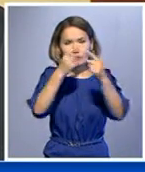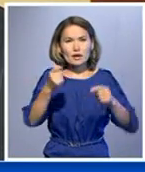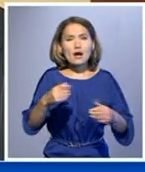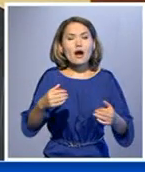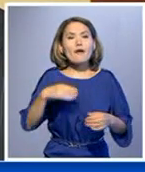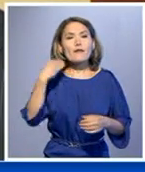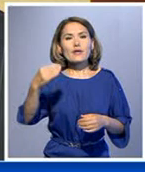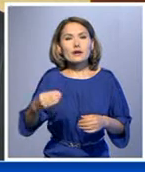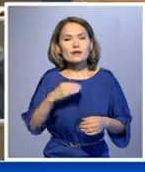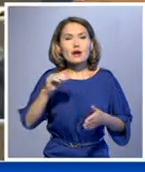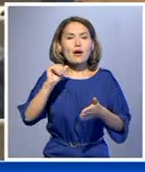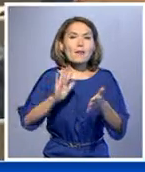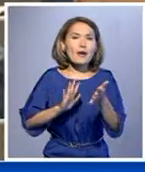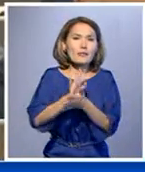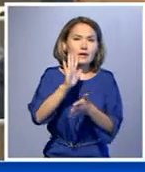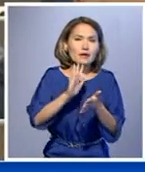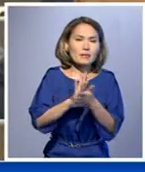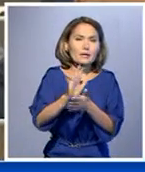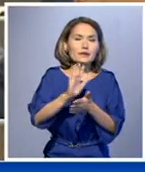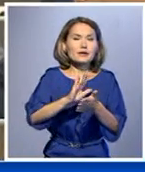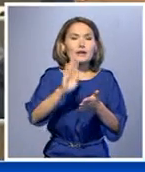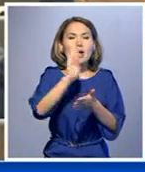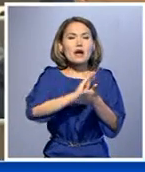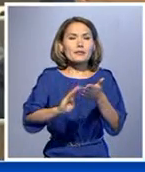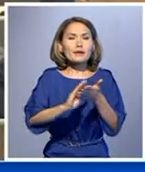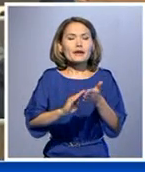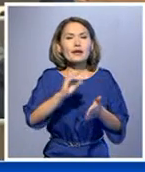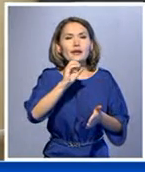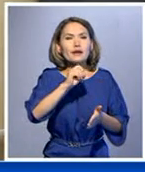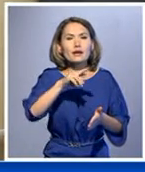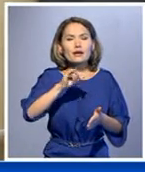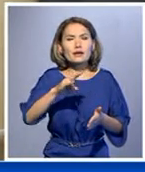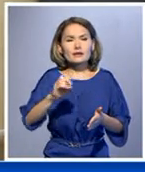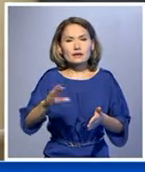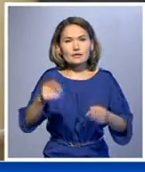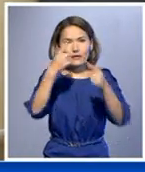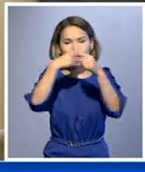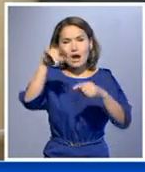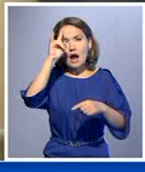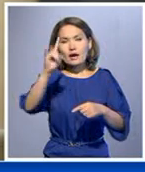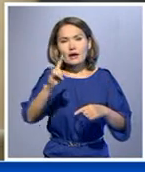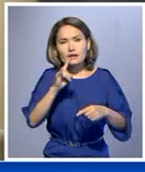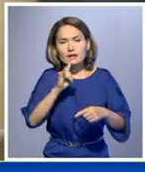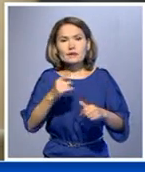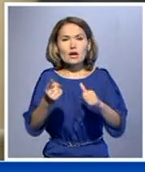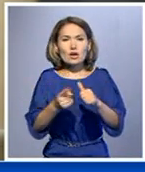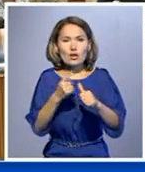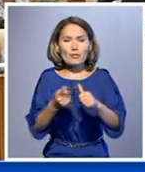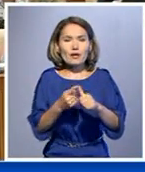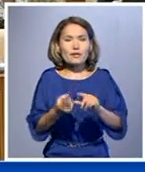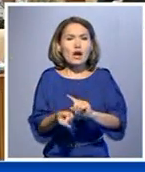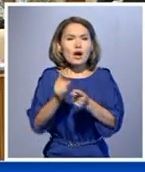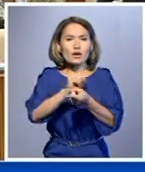Естеріңізде болса, Франциядағы басылымдардың бірі Ерлан Ыдырысовтан сұхбат алған болатын. Сол кезде Қазақстан өзінің стан